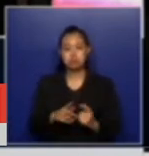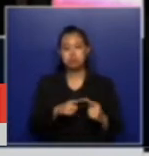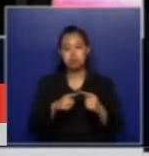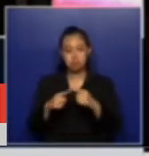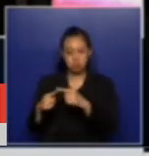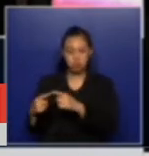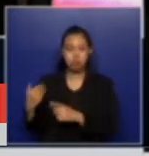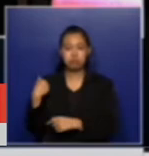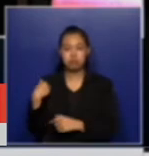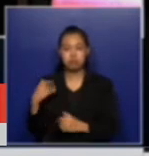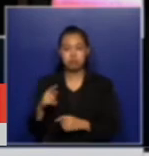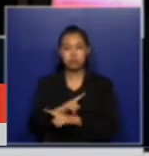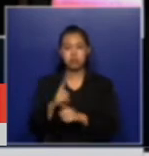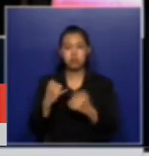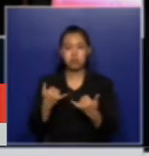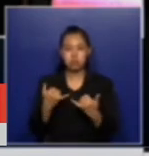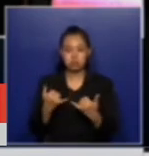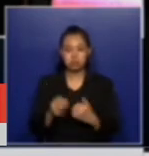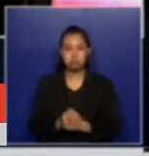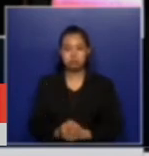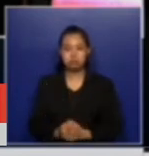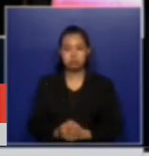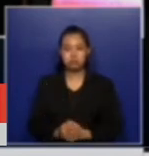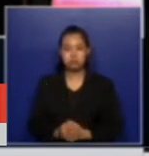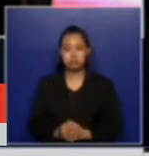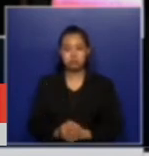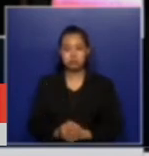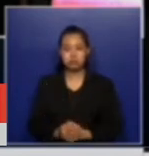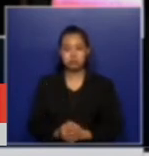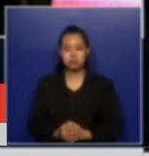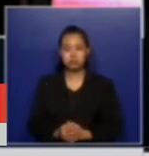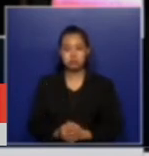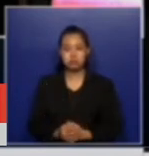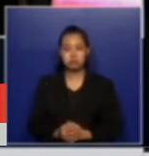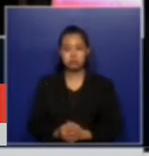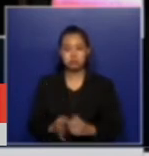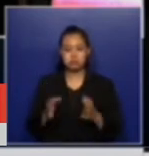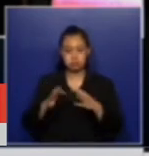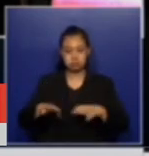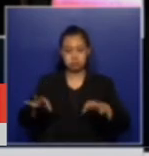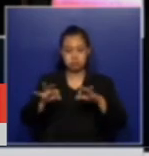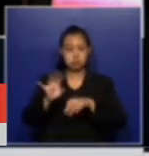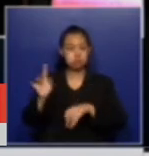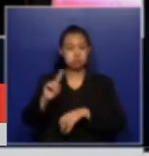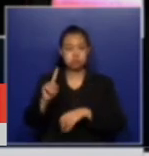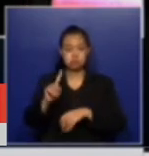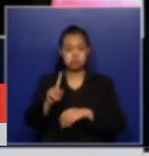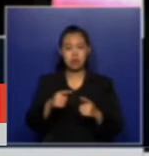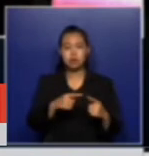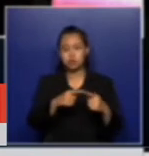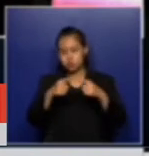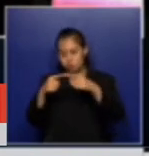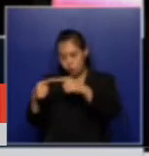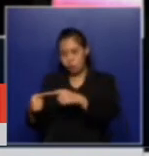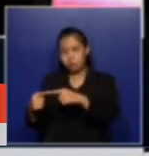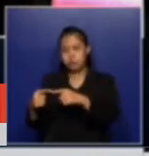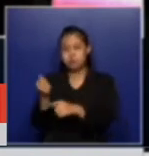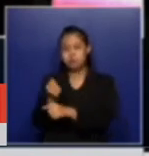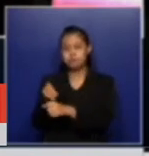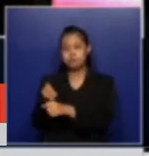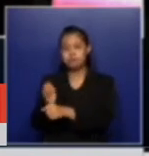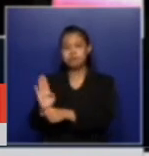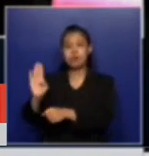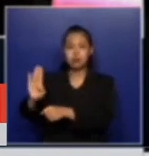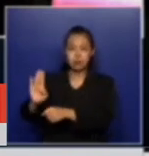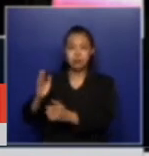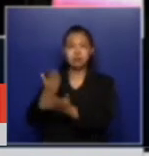ขณะนี้มันก็ยังจะต้องเล็งไปถึงในเรื่องเกี่ยวกับกำลังที่จะลามไปถึงสถาบันการเงิน